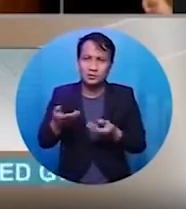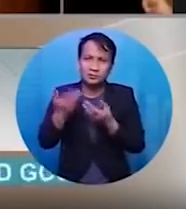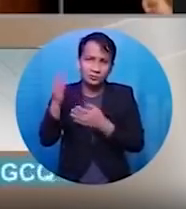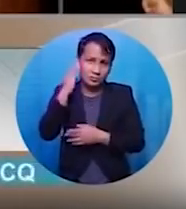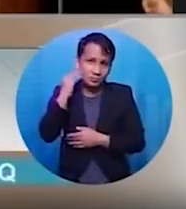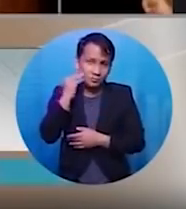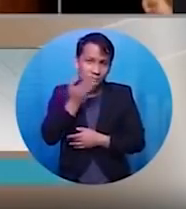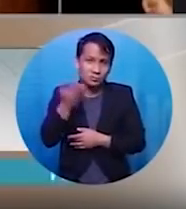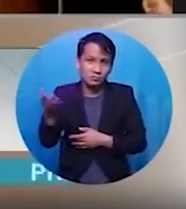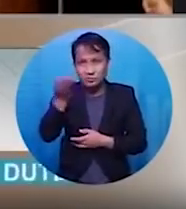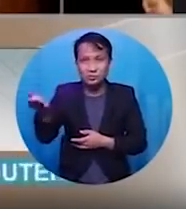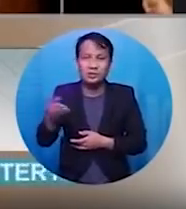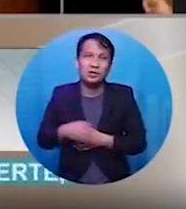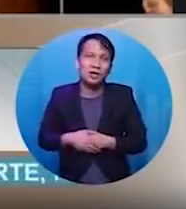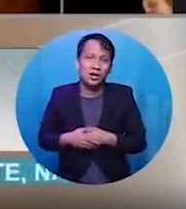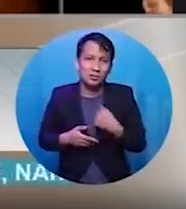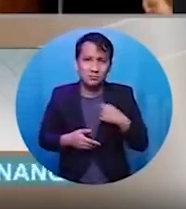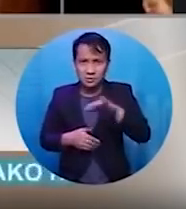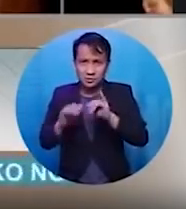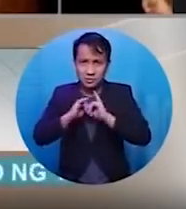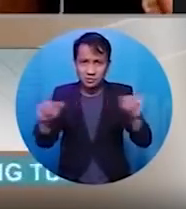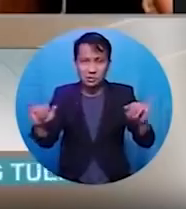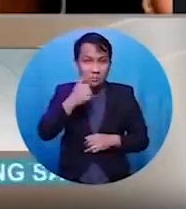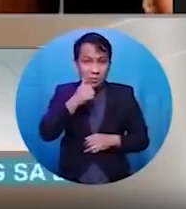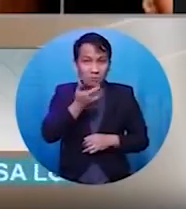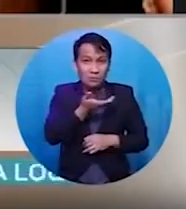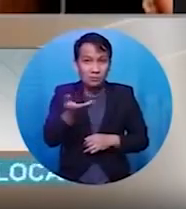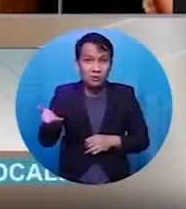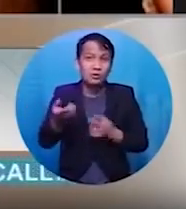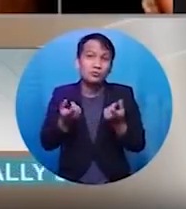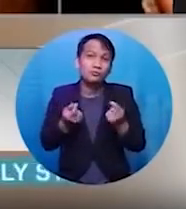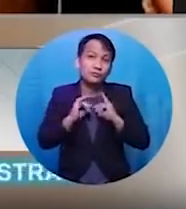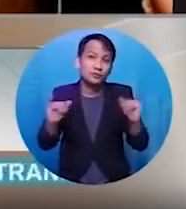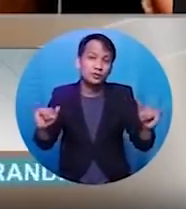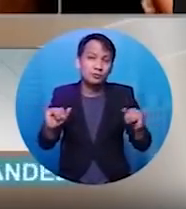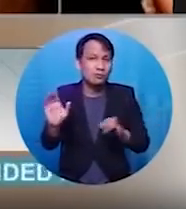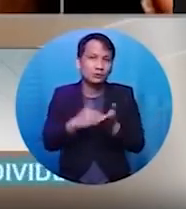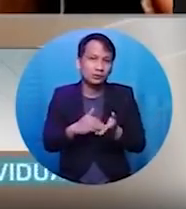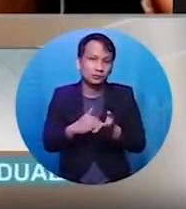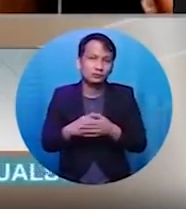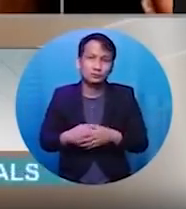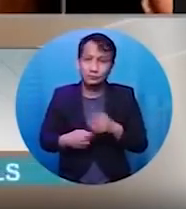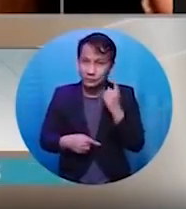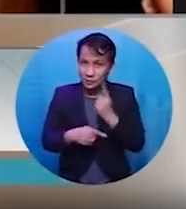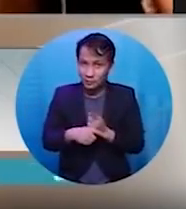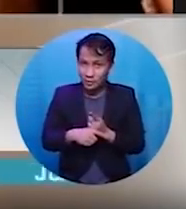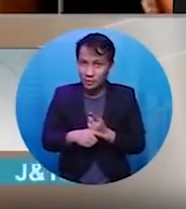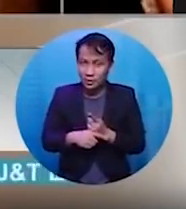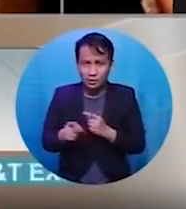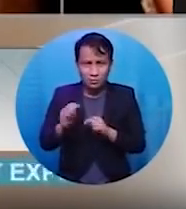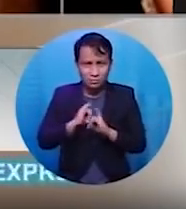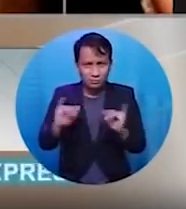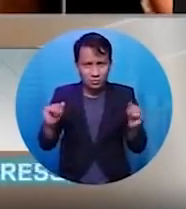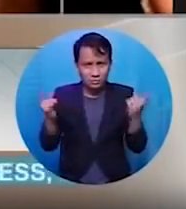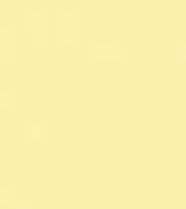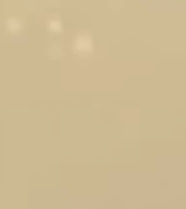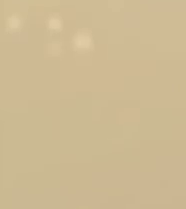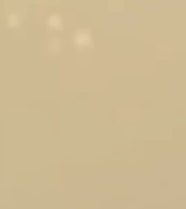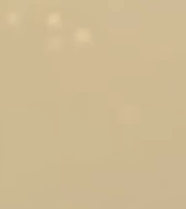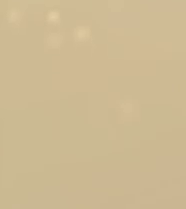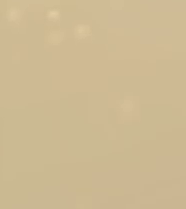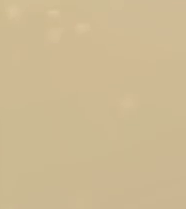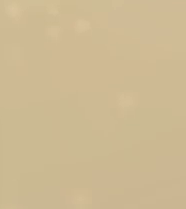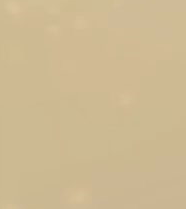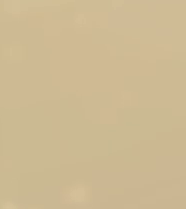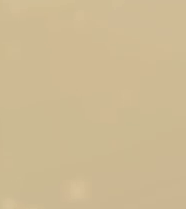will serve as a lesson to you at sa iba pang mga babae na gagawa ng ganito na huwag na ulitin at huwag na mapunta okay, sa ganitong sitwasyon. Okay, ma'am?